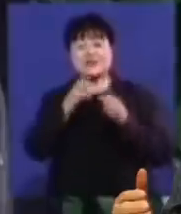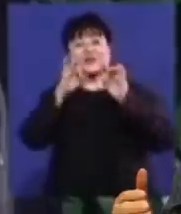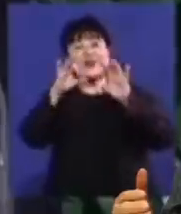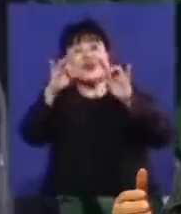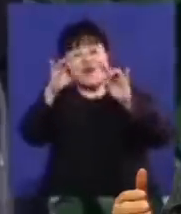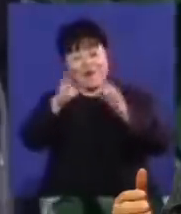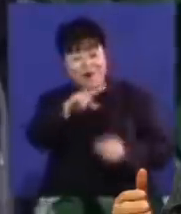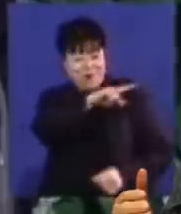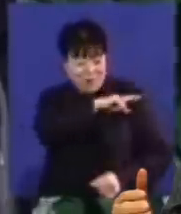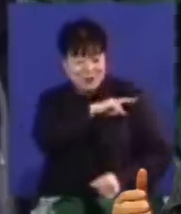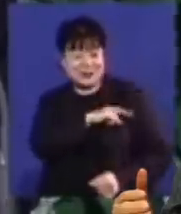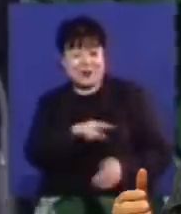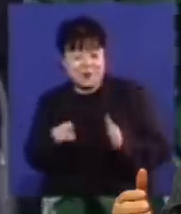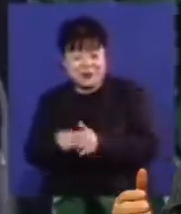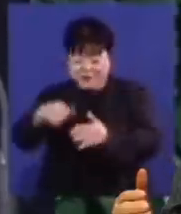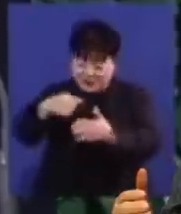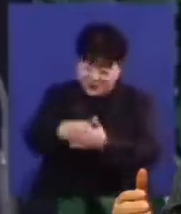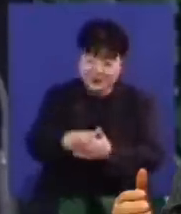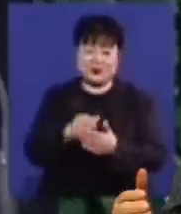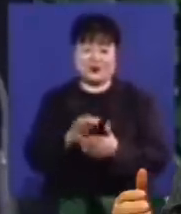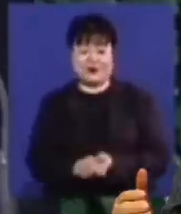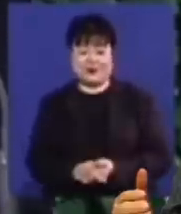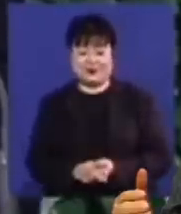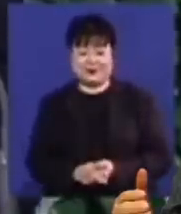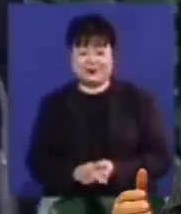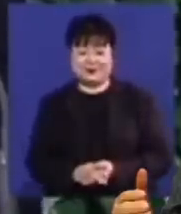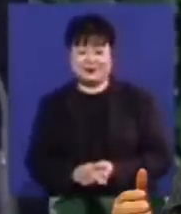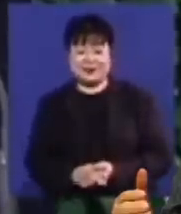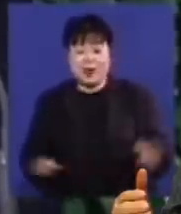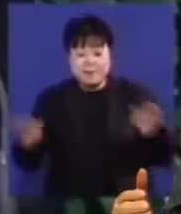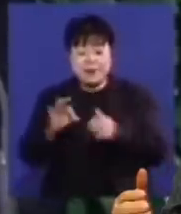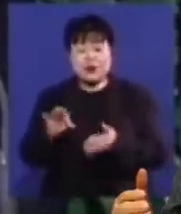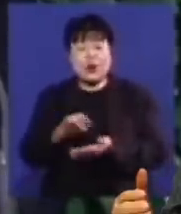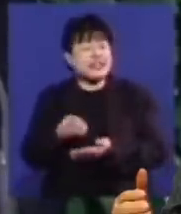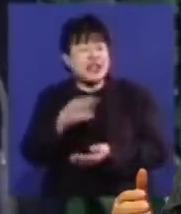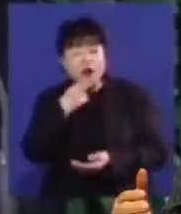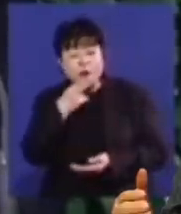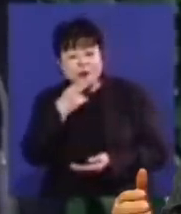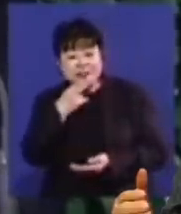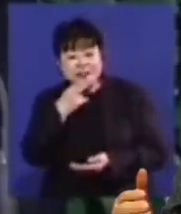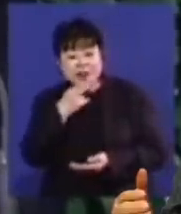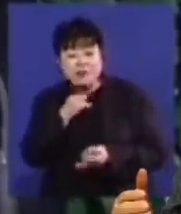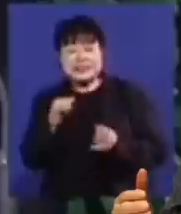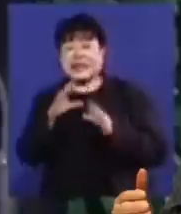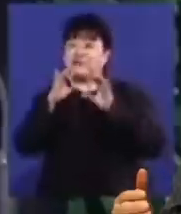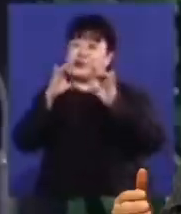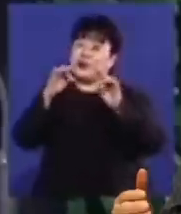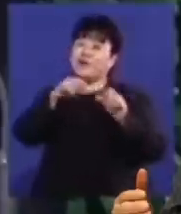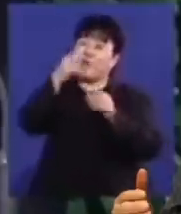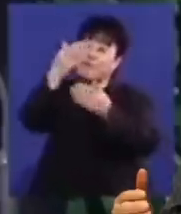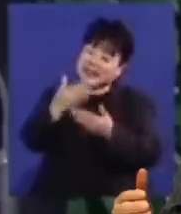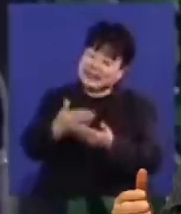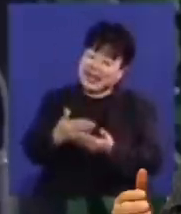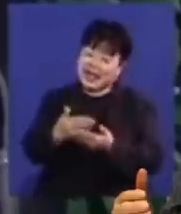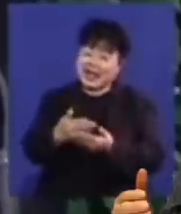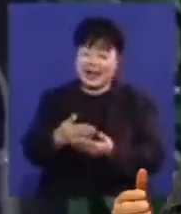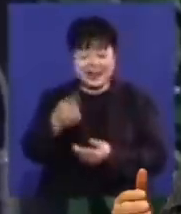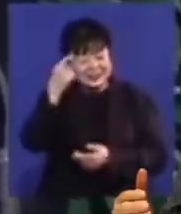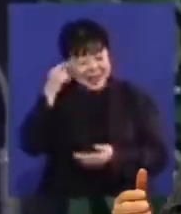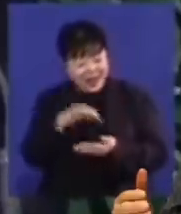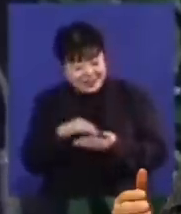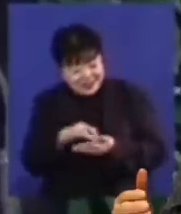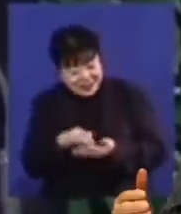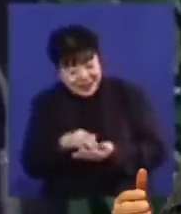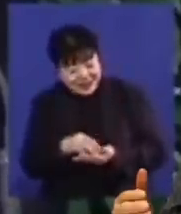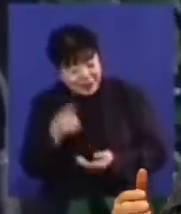전도하고 결심을 지켰어요. 그리고 저녁 그 시간에 돈 계산하지 않고 그날 몇 명 전도해서 구원치겠느냐, 그 사람